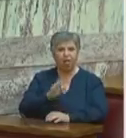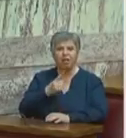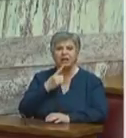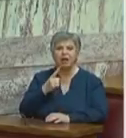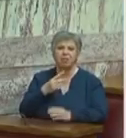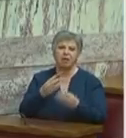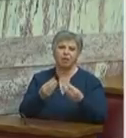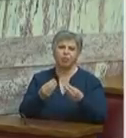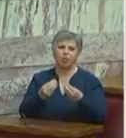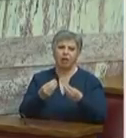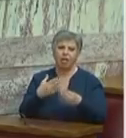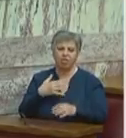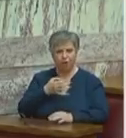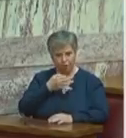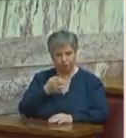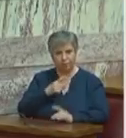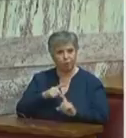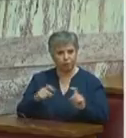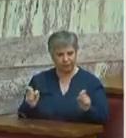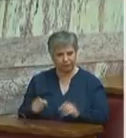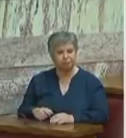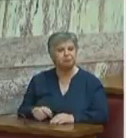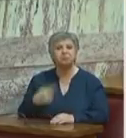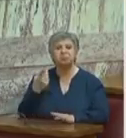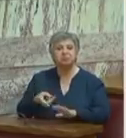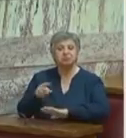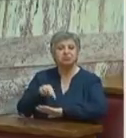ακούστε, λέτε ψέματα στη Βουλή.